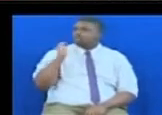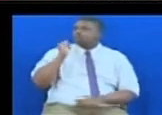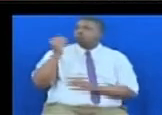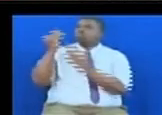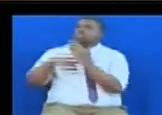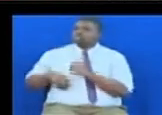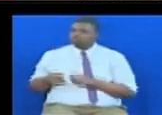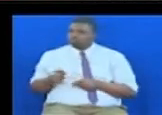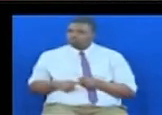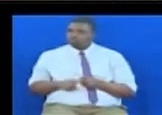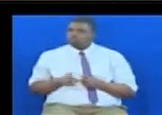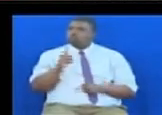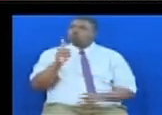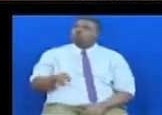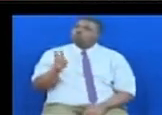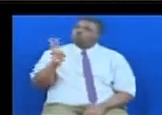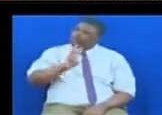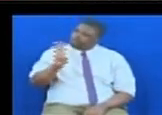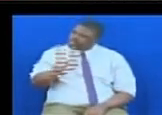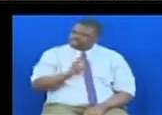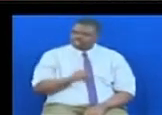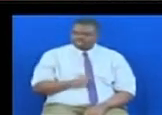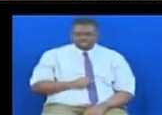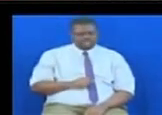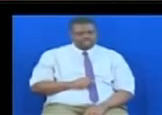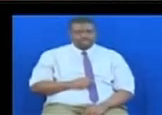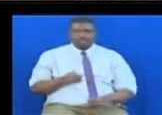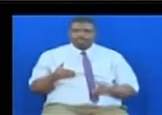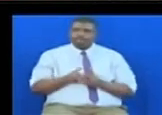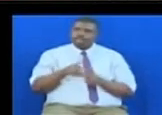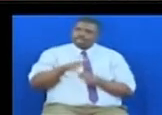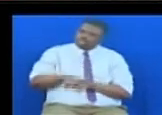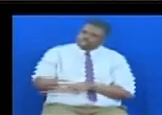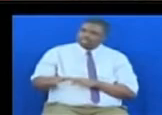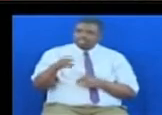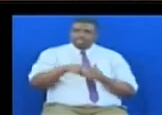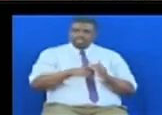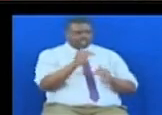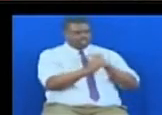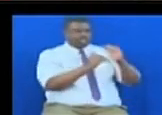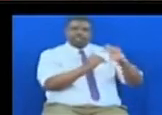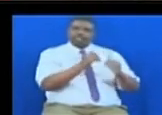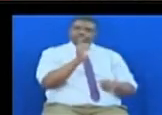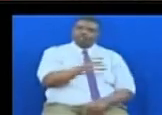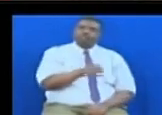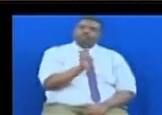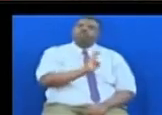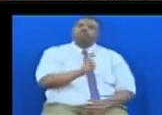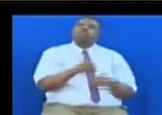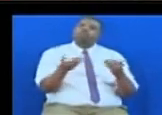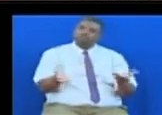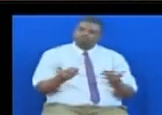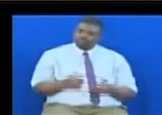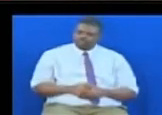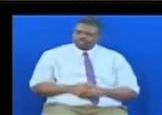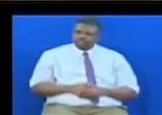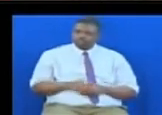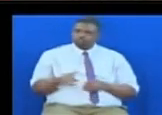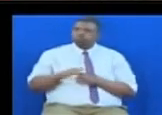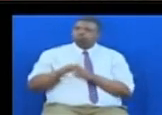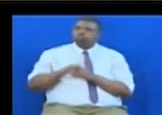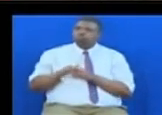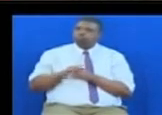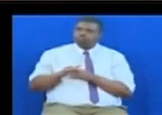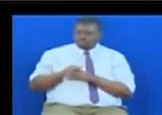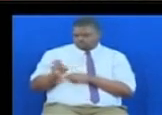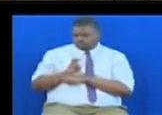Gringali wa Mboyo walikuwa wapi mpaka mwenyekiti ateleze kwenye ngazi? Walikuwa wapi? Maana tumia walinzi wa serikali wana sina